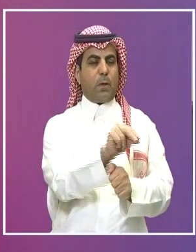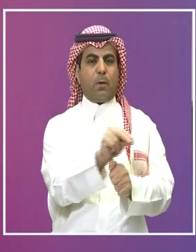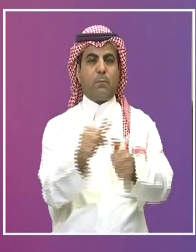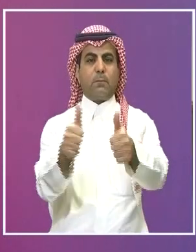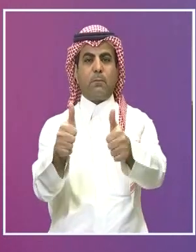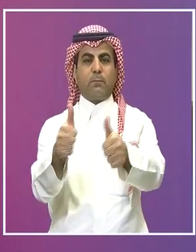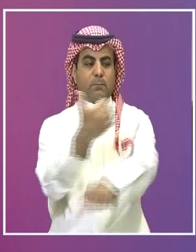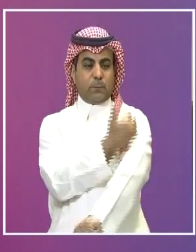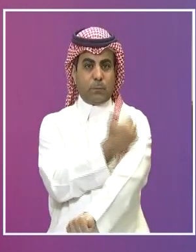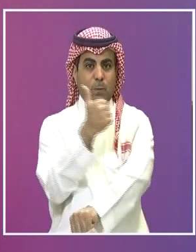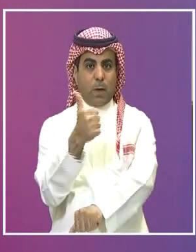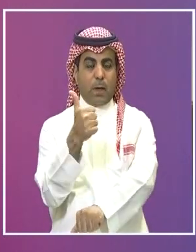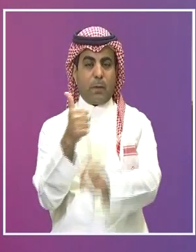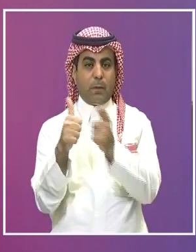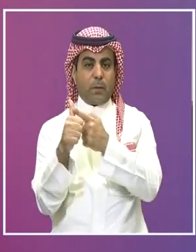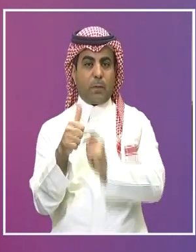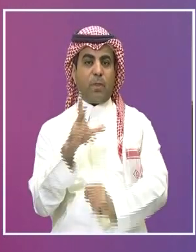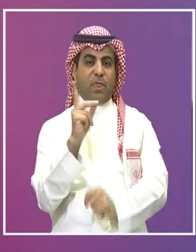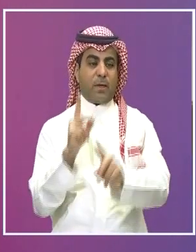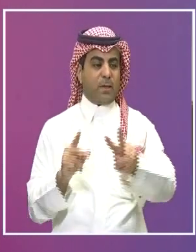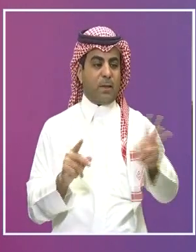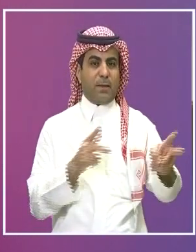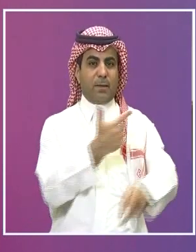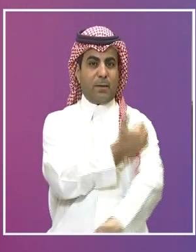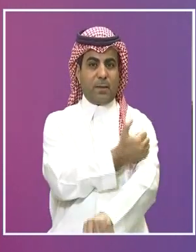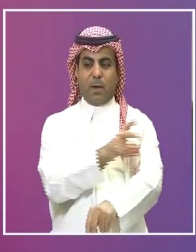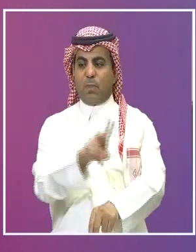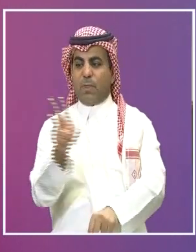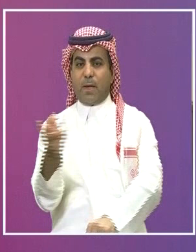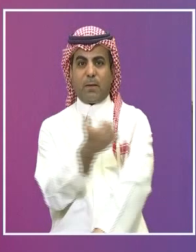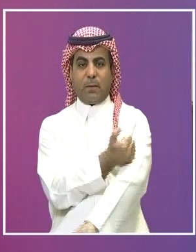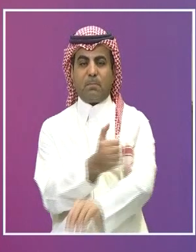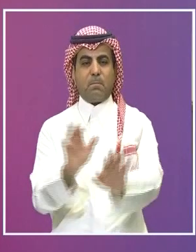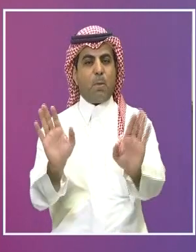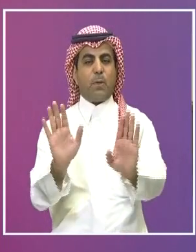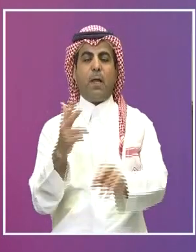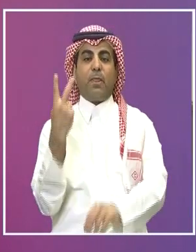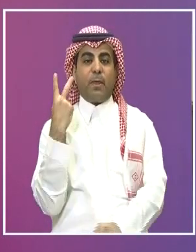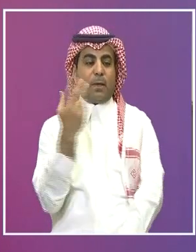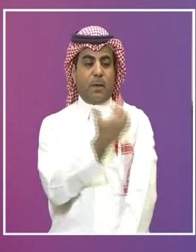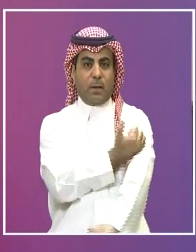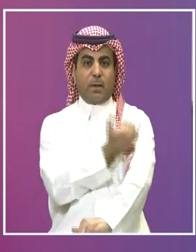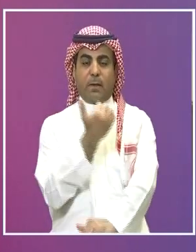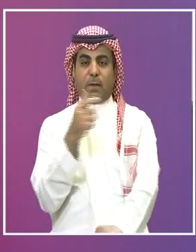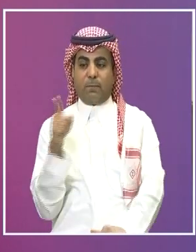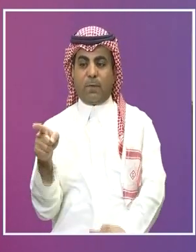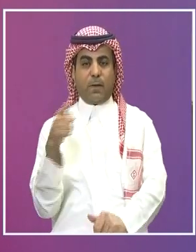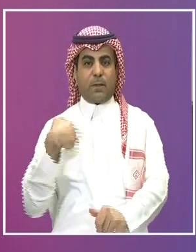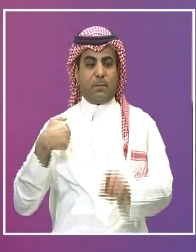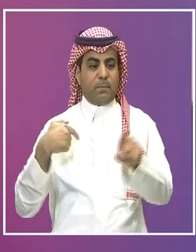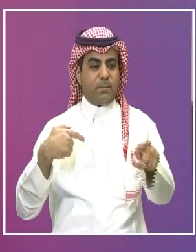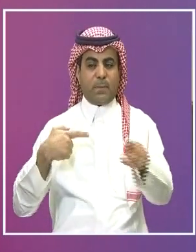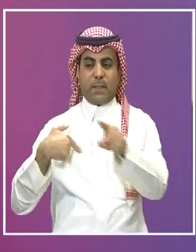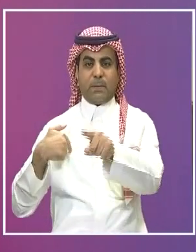أسترازينيكا أوكسفورد وأخذ الثانية فايزر بايونتك أو موديرنا، فهذا أيضا مناسب. الأولى موديرنا وأي نوع من النوعين